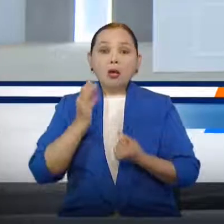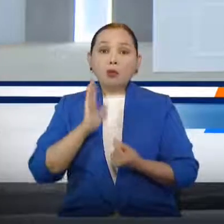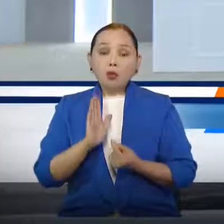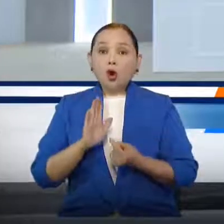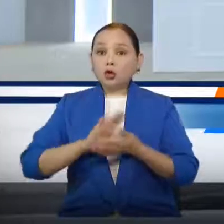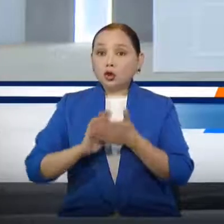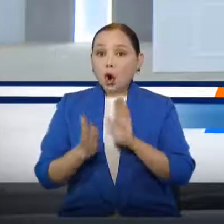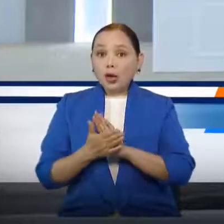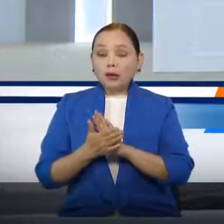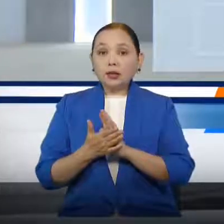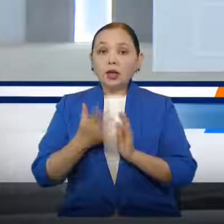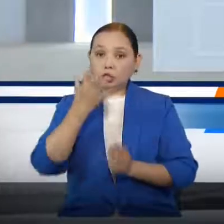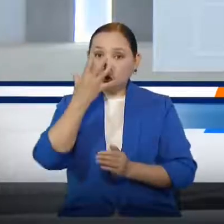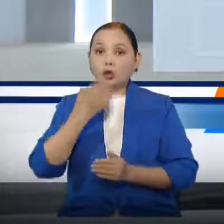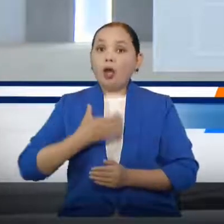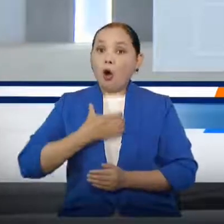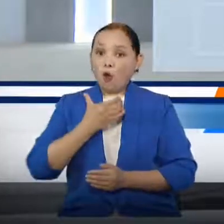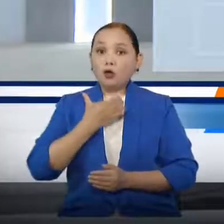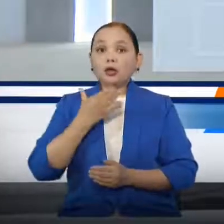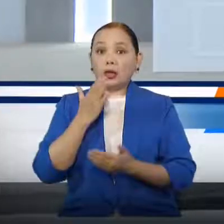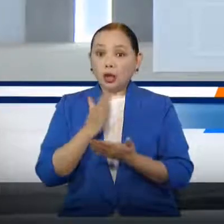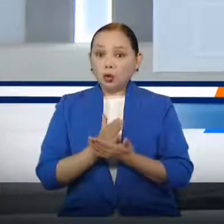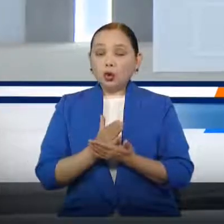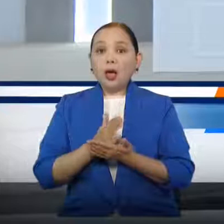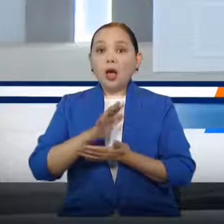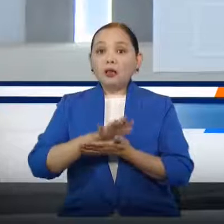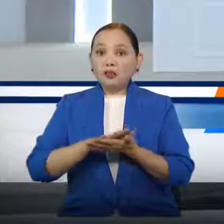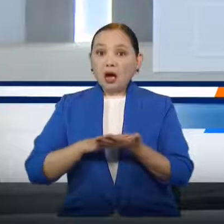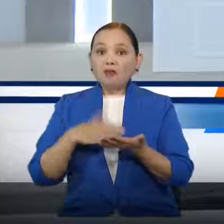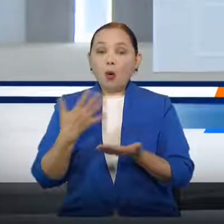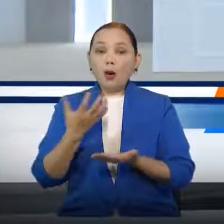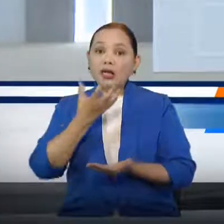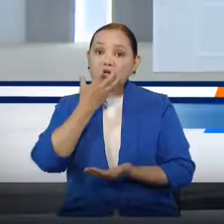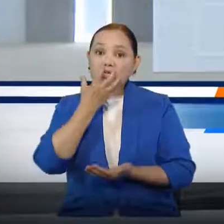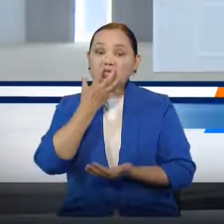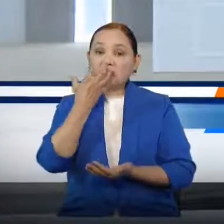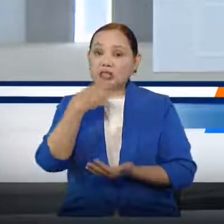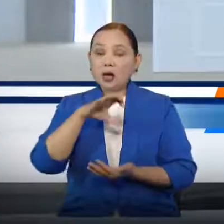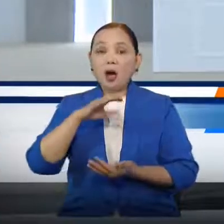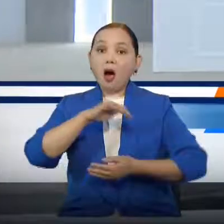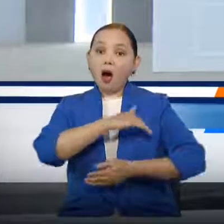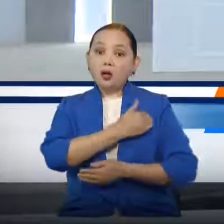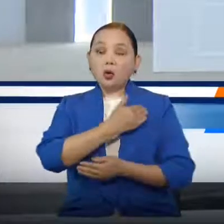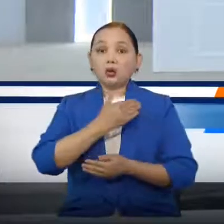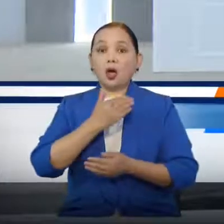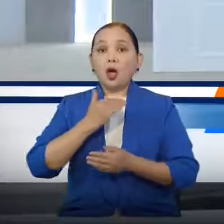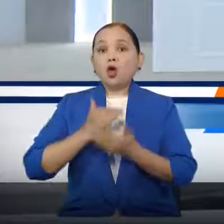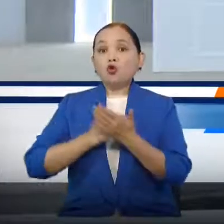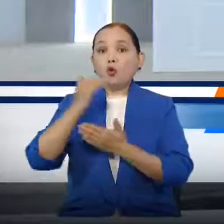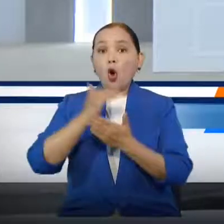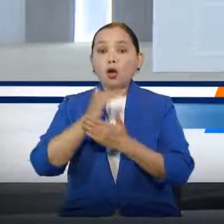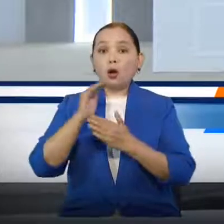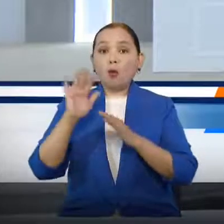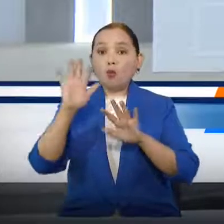kamayib borish holatlari jiddiy xavotirlarni uyg'otmoqda. Davomli issiq haroratlar, yuqori bug'lanish va uzoq